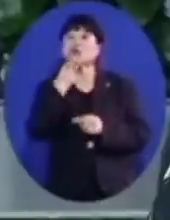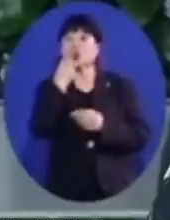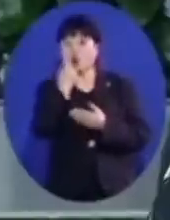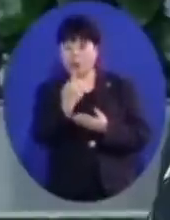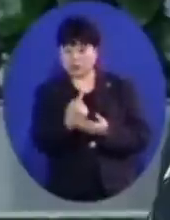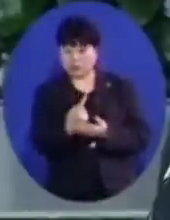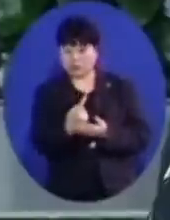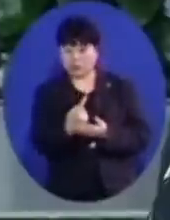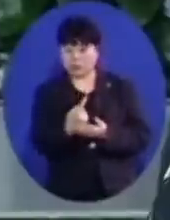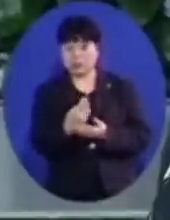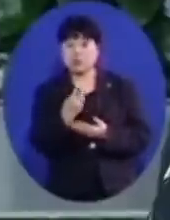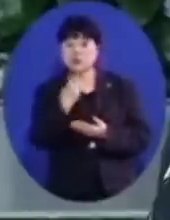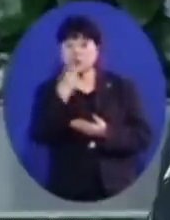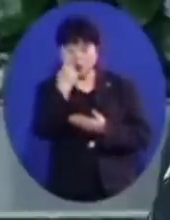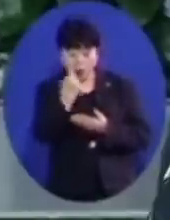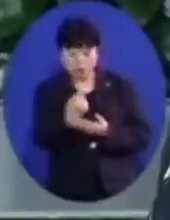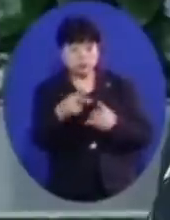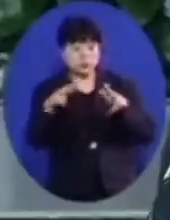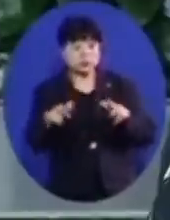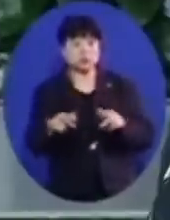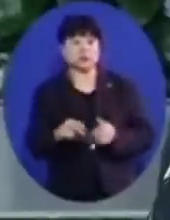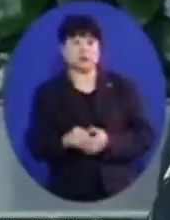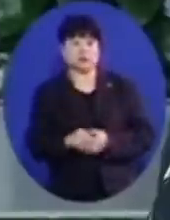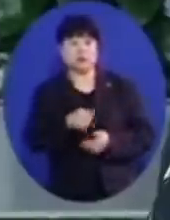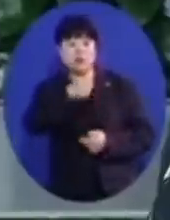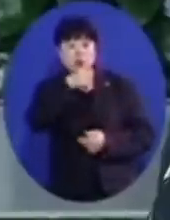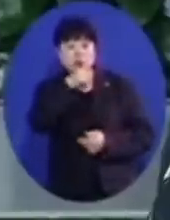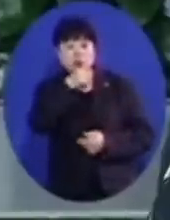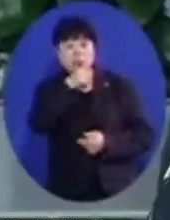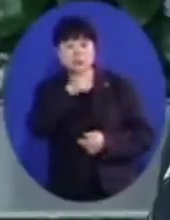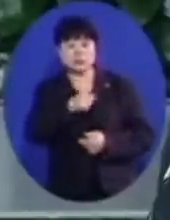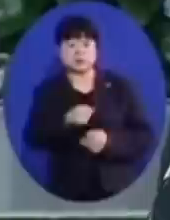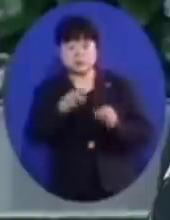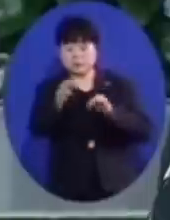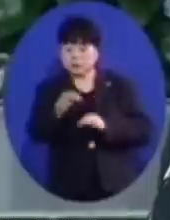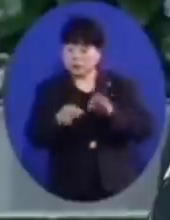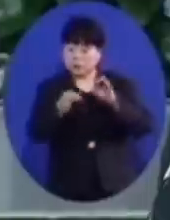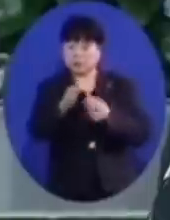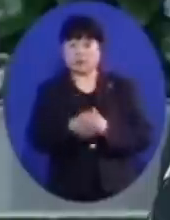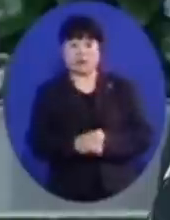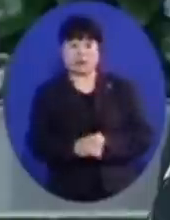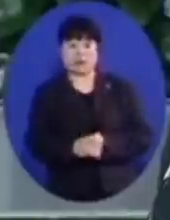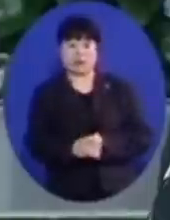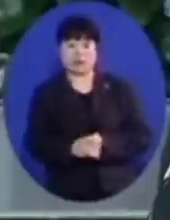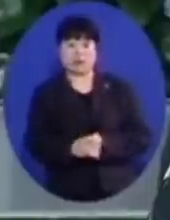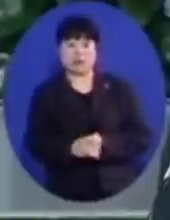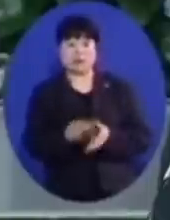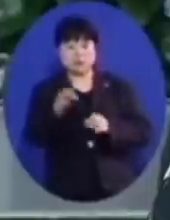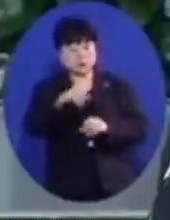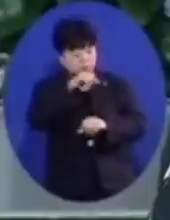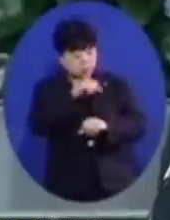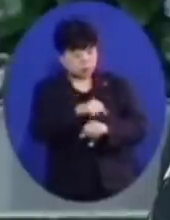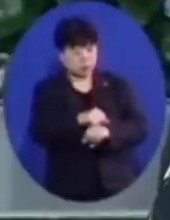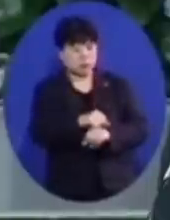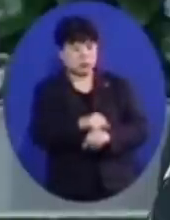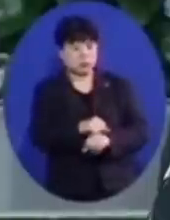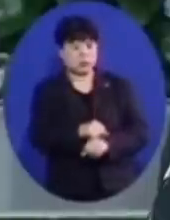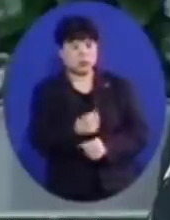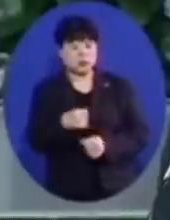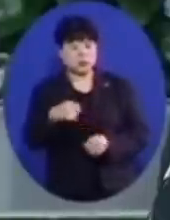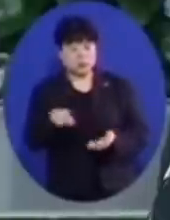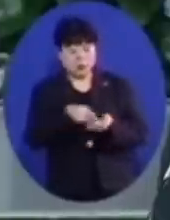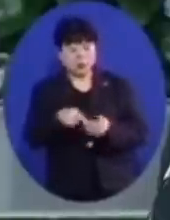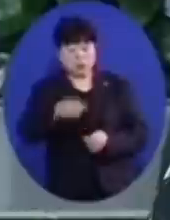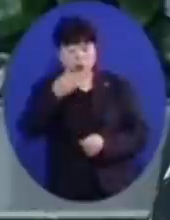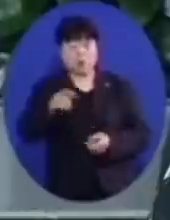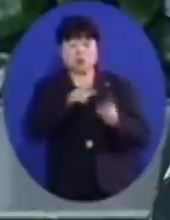또 서울에 와서도 지금 명동에서 제가 장사를 하고 있는데 장사를 해서 애들 교육시키고 먹고